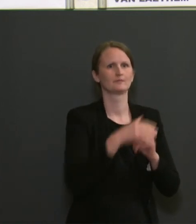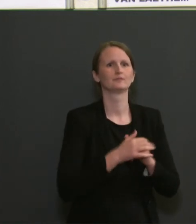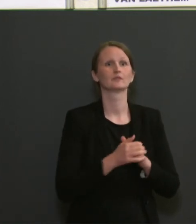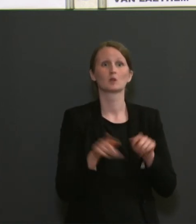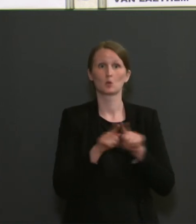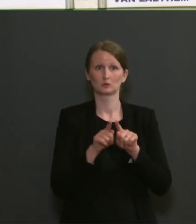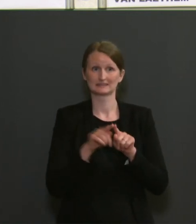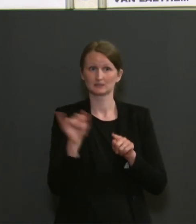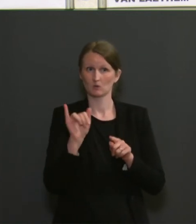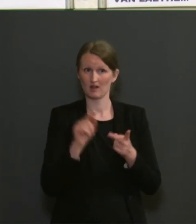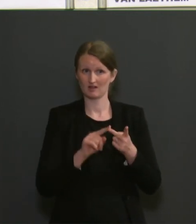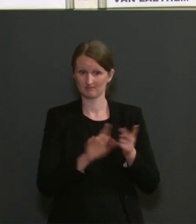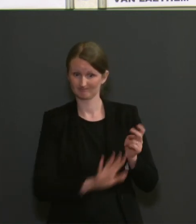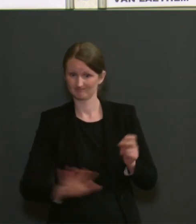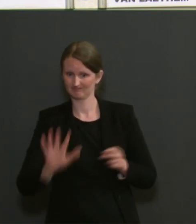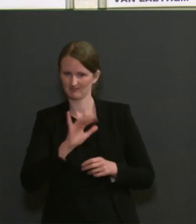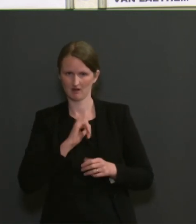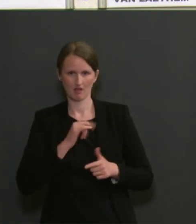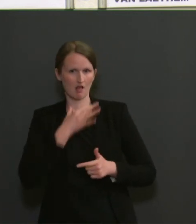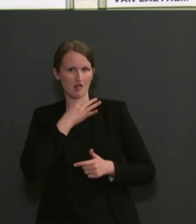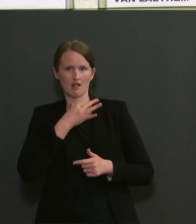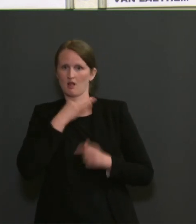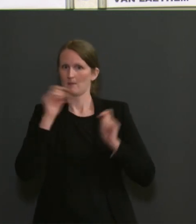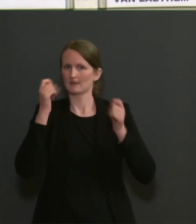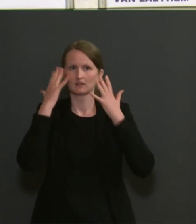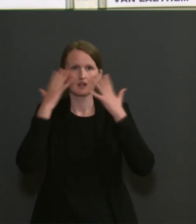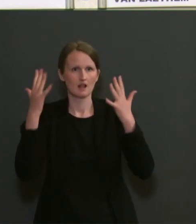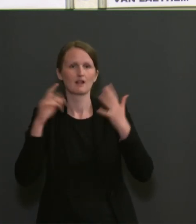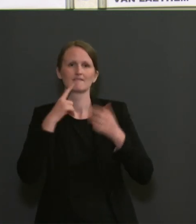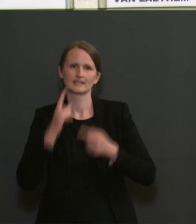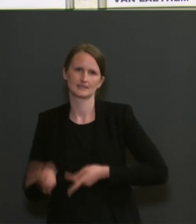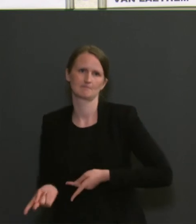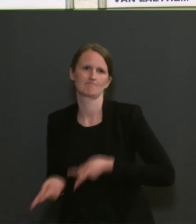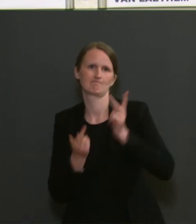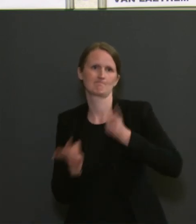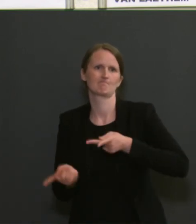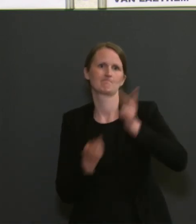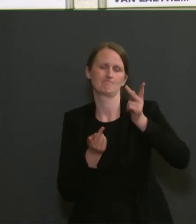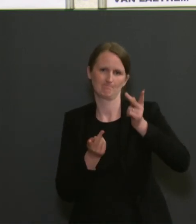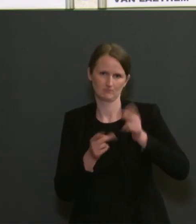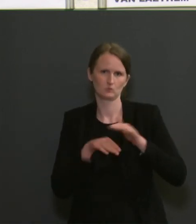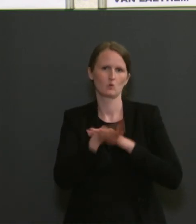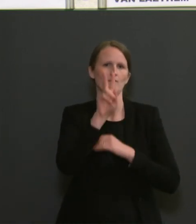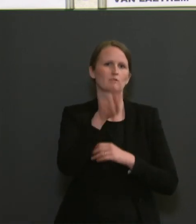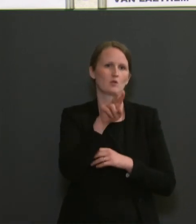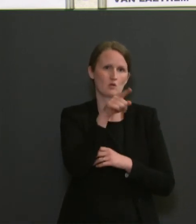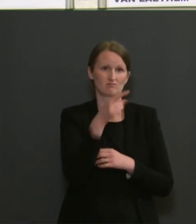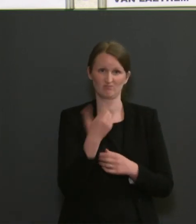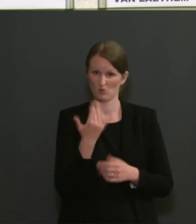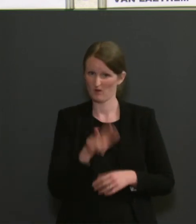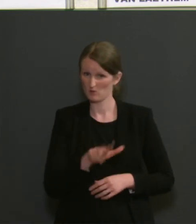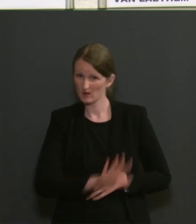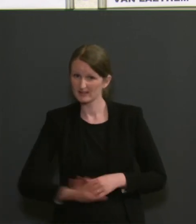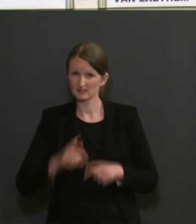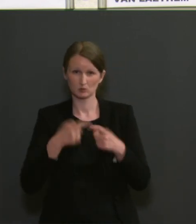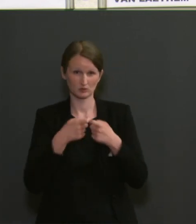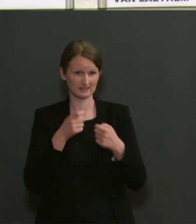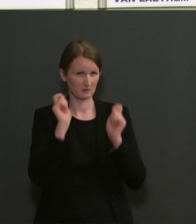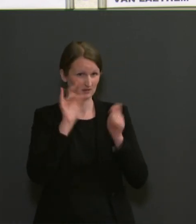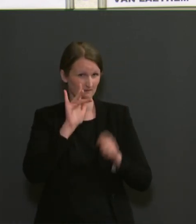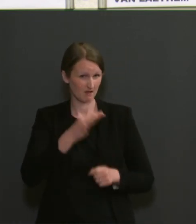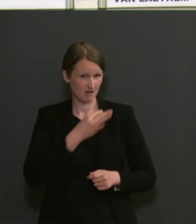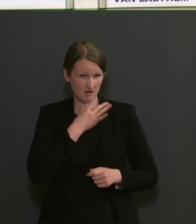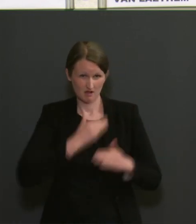régions de Bruxelles et la Wallonie étant presque saturées en soins intensifs, plus de 75 à 80% des lits